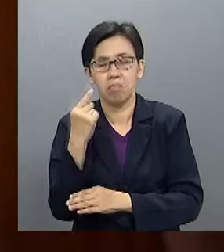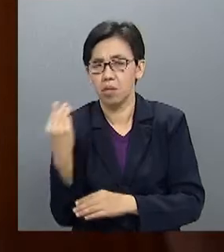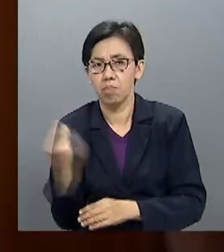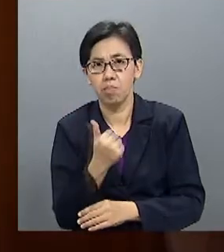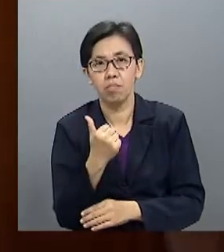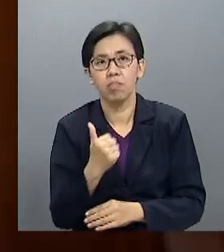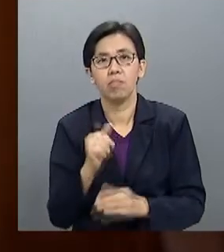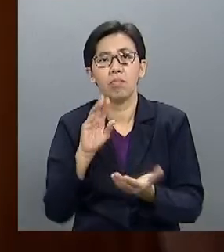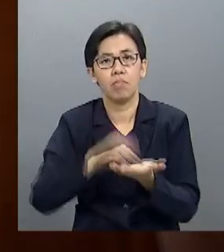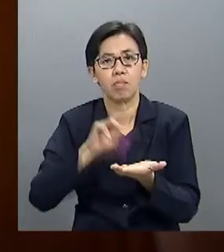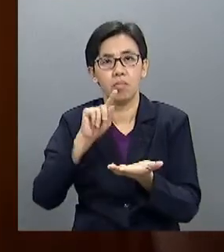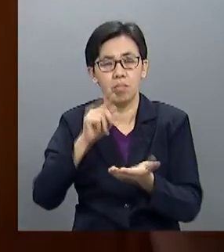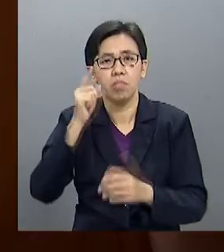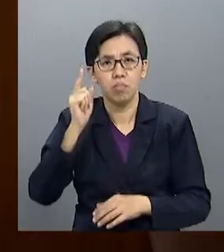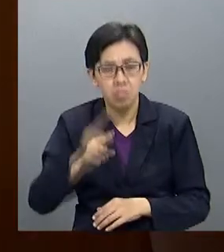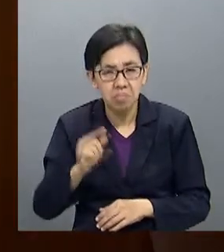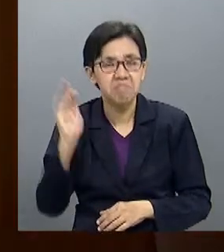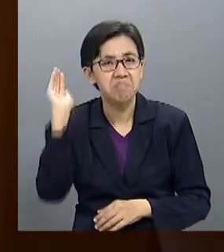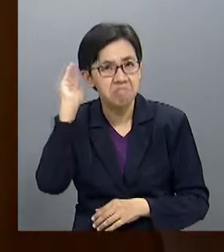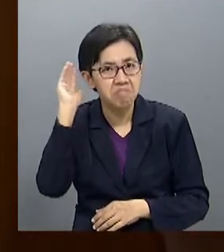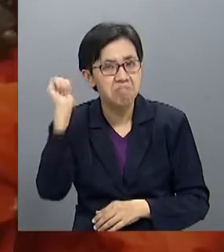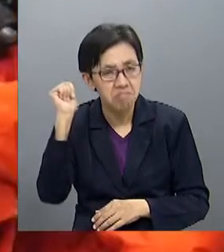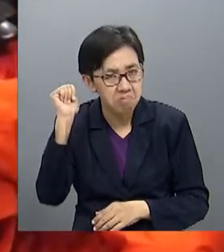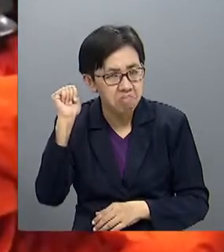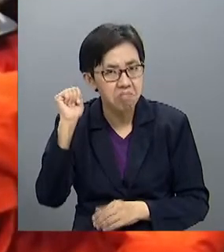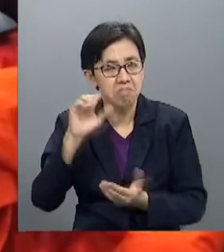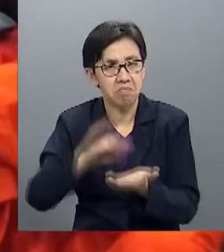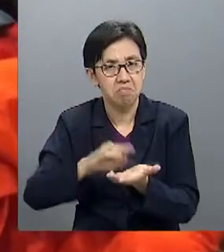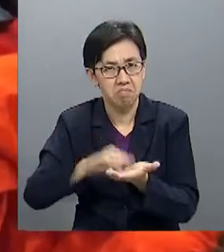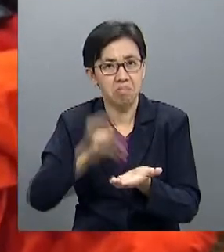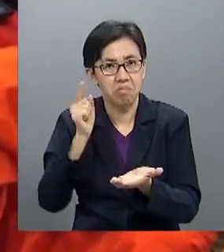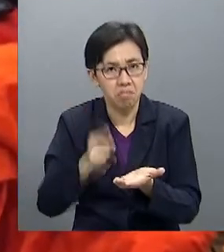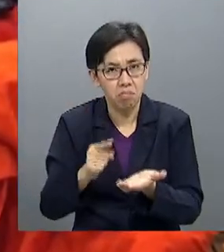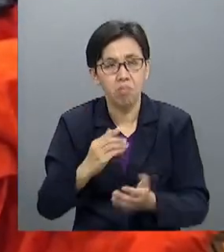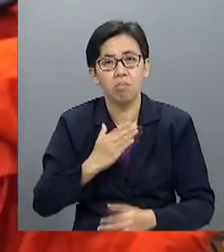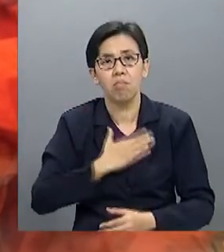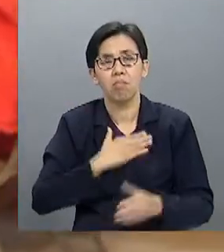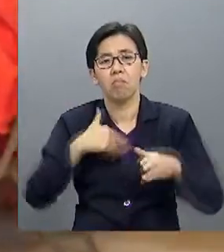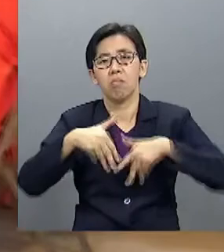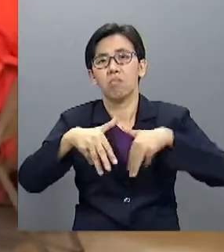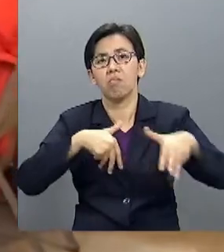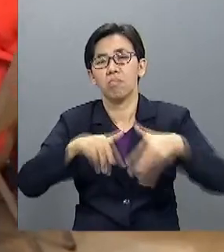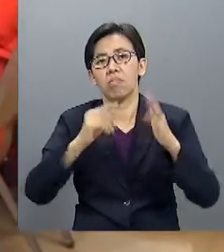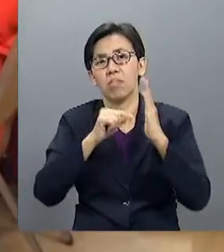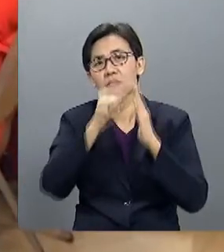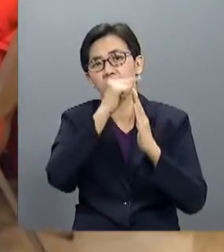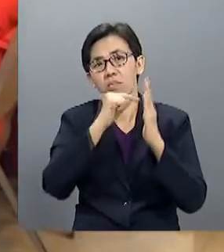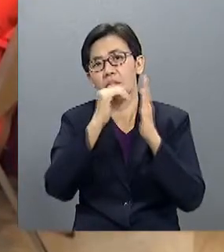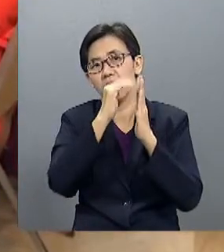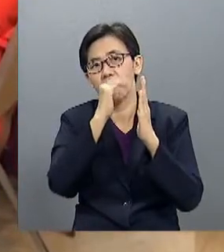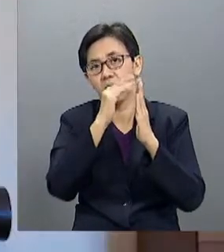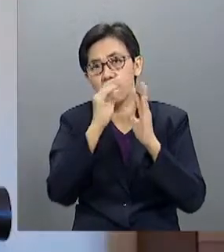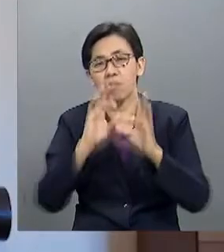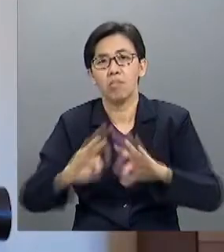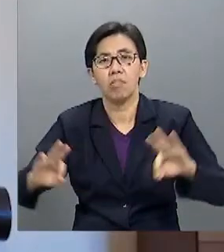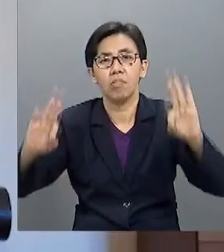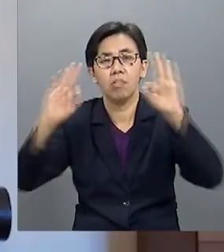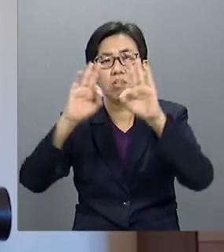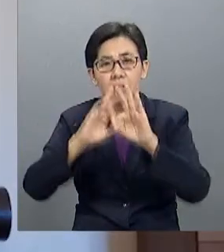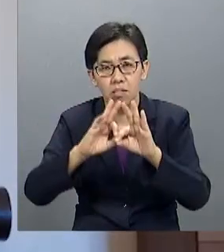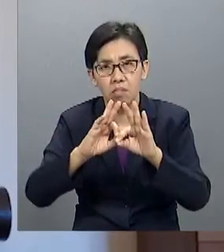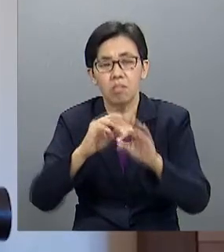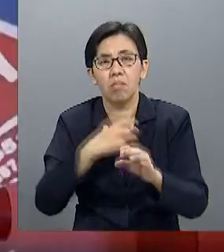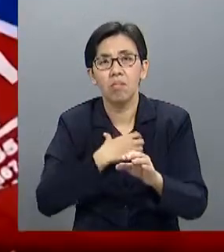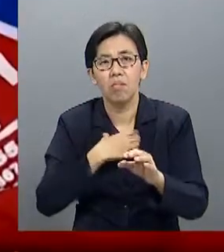สารต้องมีความน่าเชื่อถือมากขึ้นเท่าในฐานะที่เป็นคนในพื้นตีคือมีความสำคัญที่จะเป็นเครื่องมือ